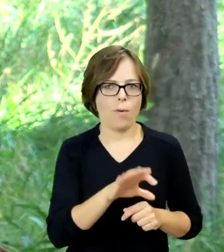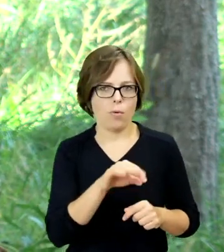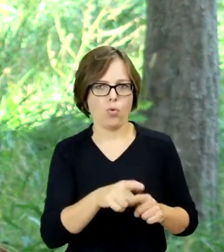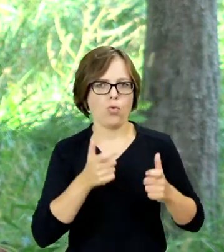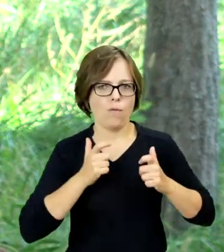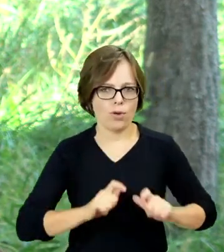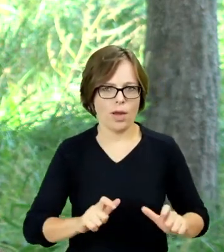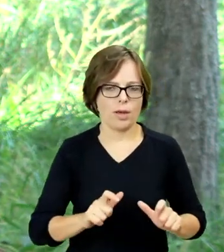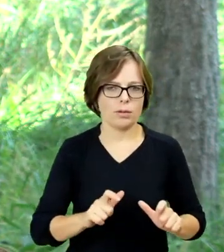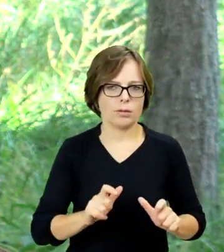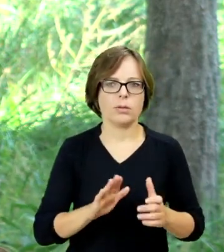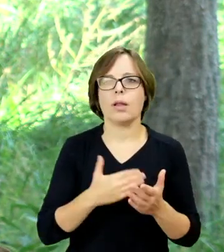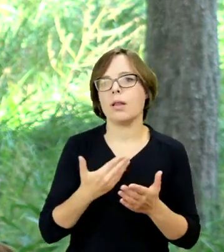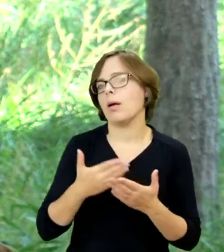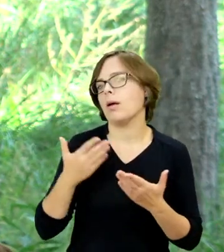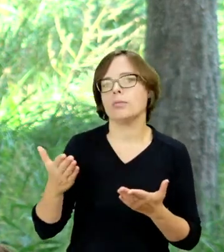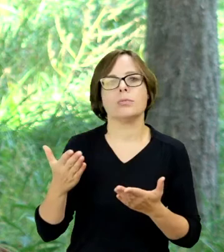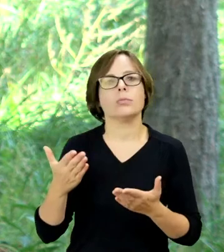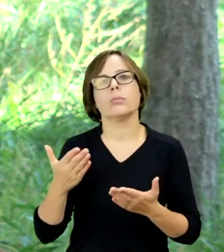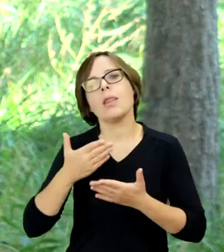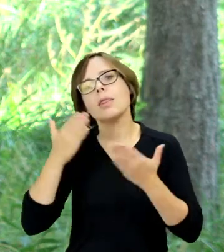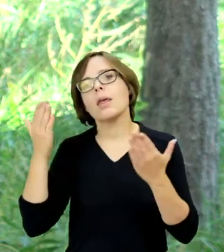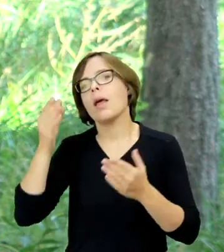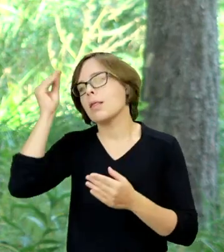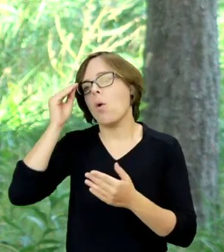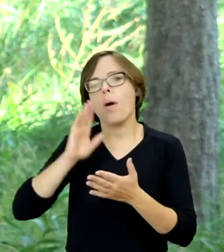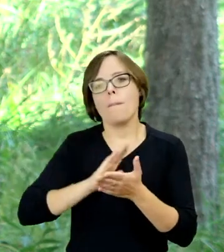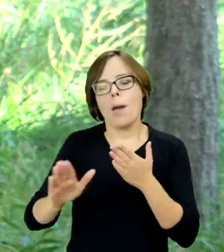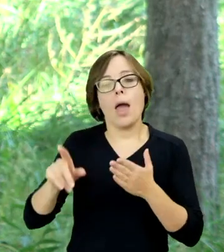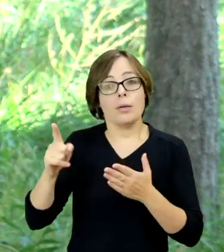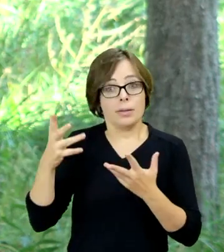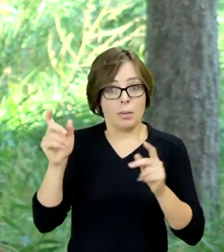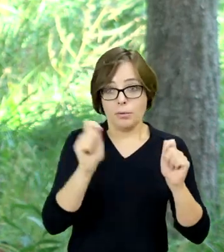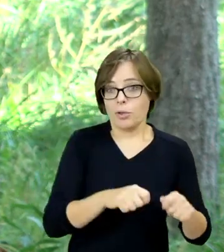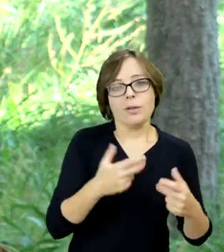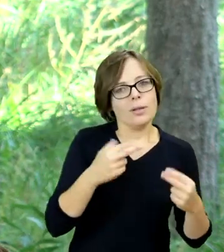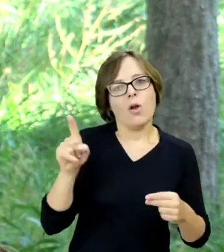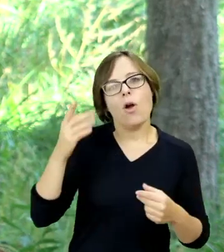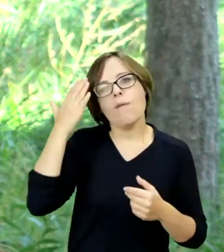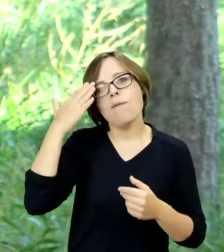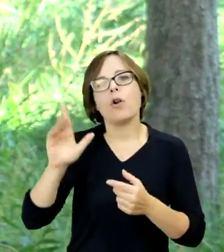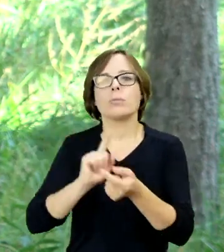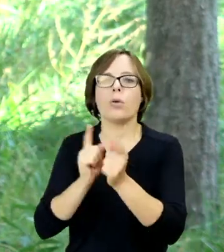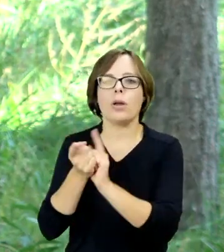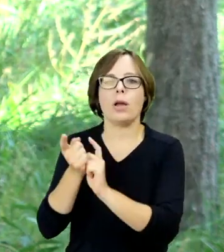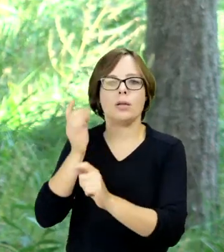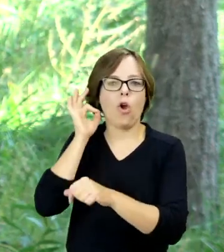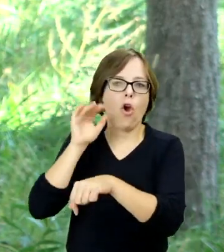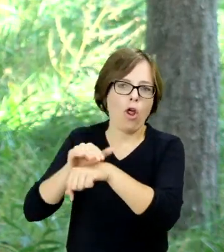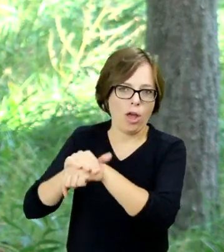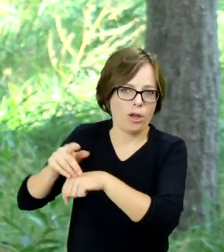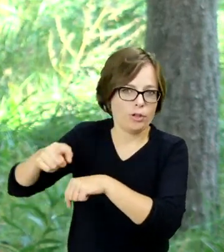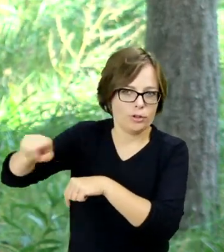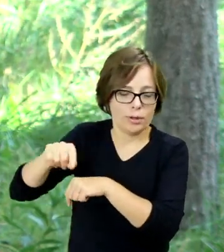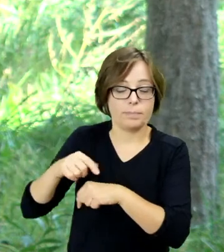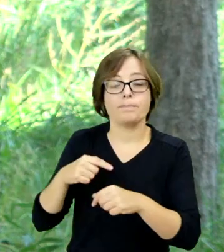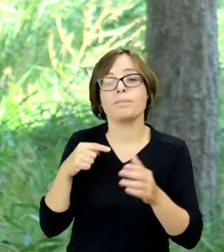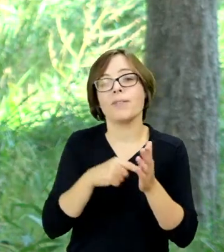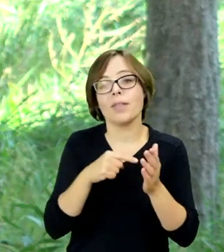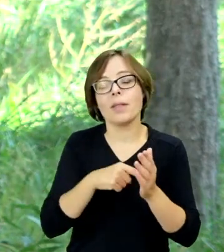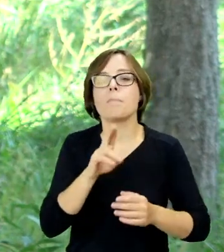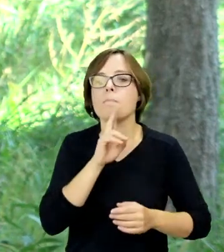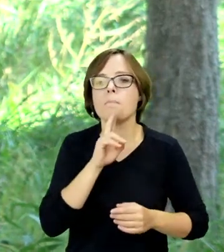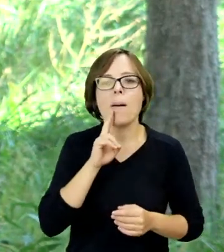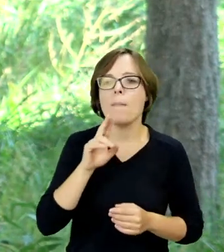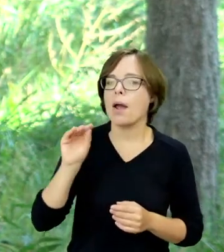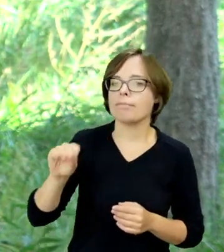od nauki dni, bo wolały spotkać się ze swoimi koleżankami i wtedy mama upominała